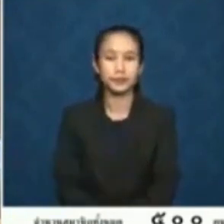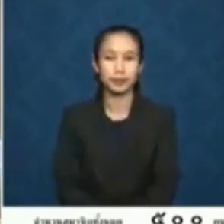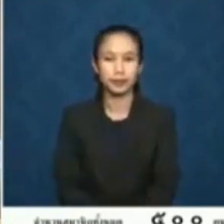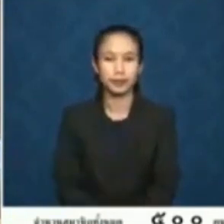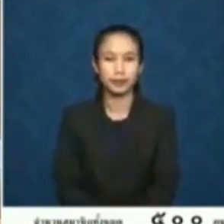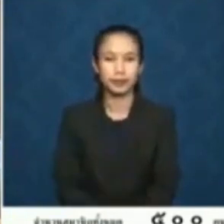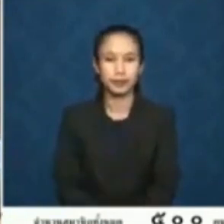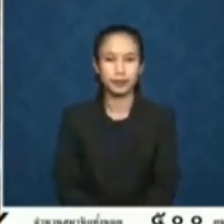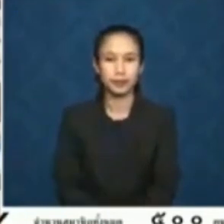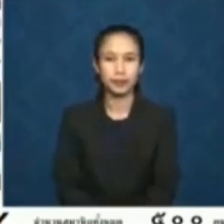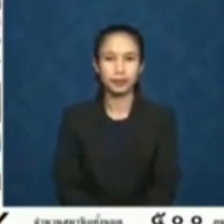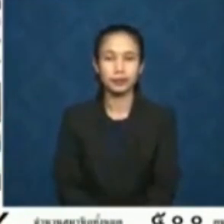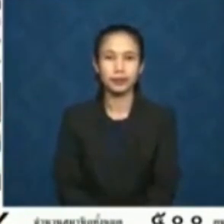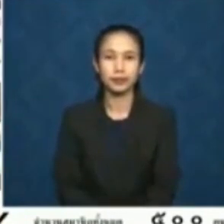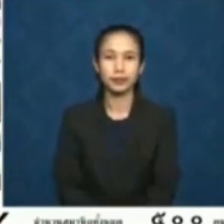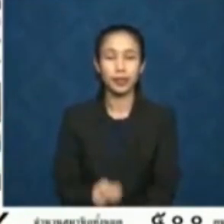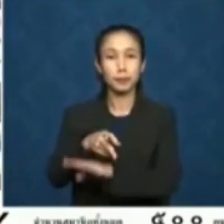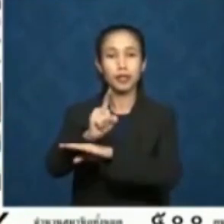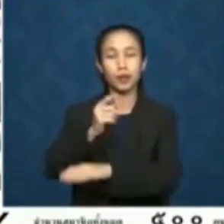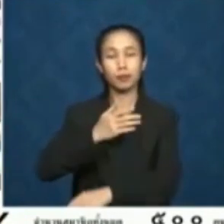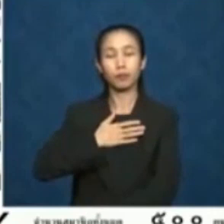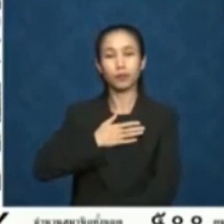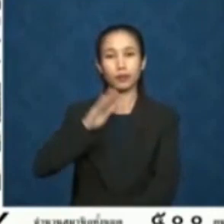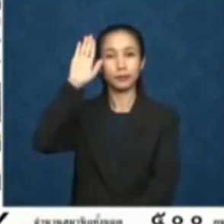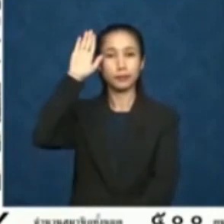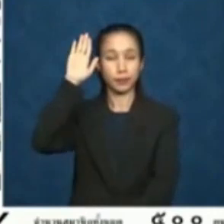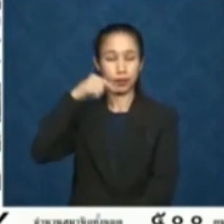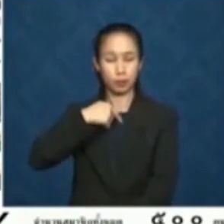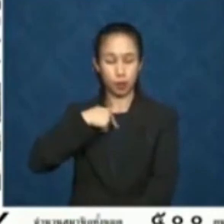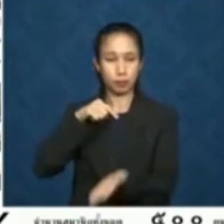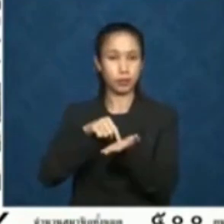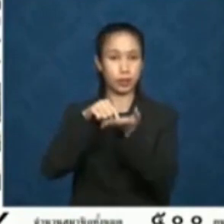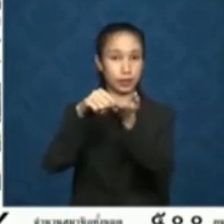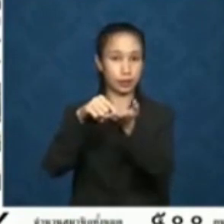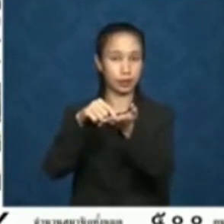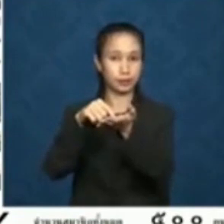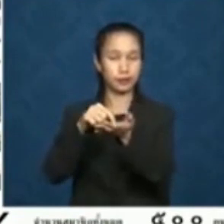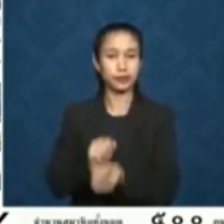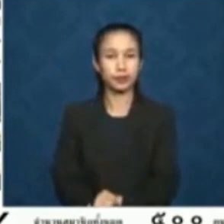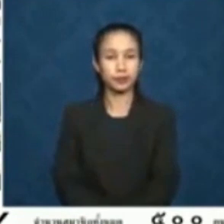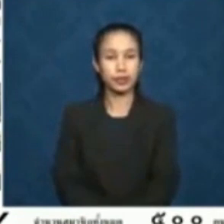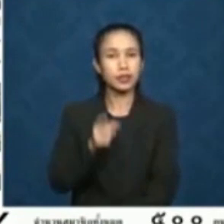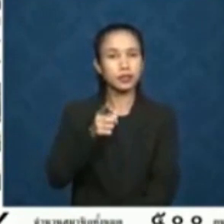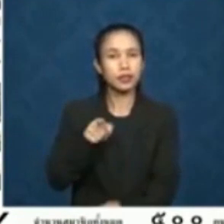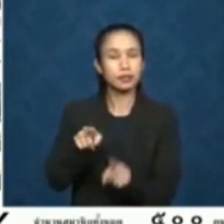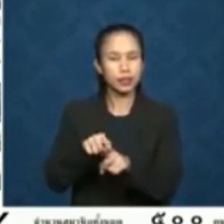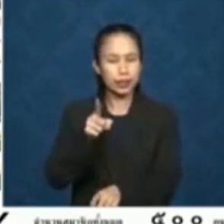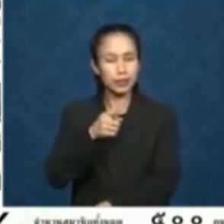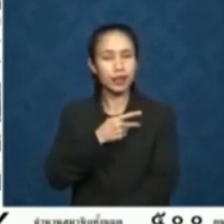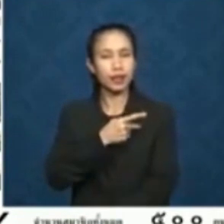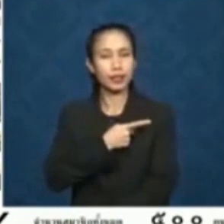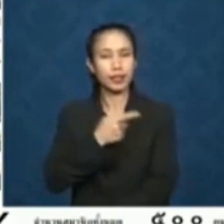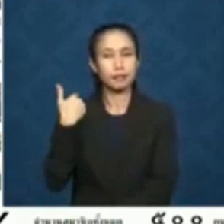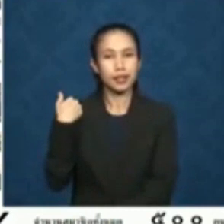ได้ถูกไหมครับ ท่านประธานครับ ครับ ท่านประธานครับผมวรศิษย์เรียมประสิทธิ์ครับในฐานะหนึ่งในผู้เสนอญัต